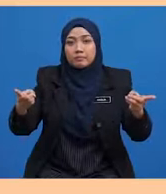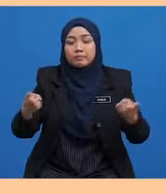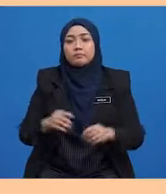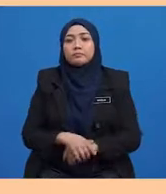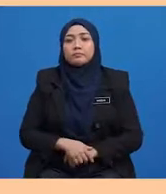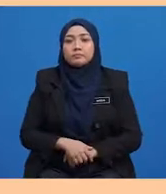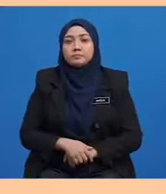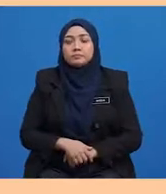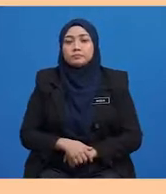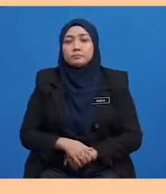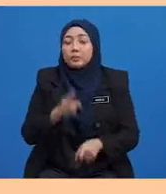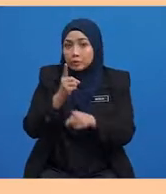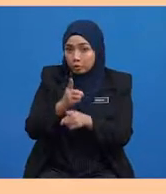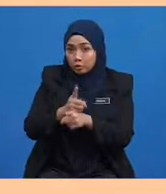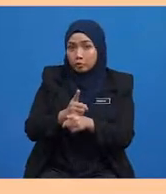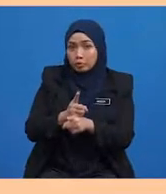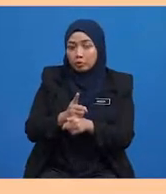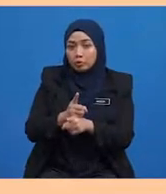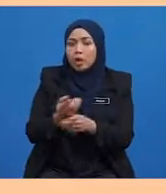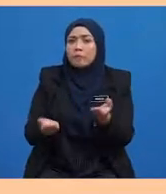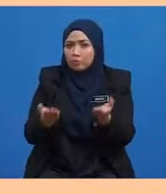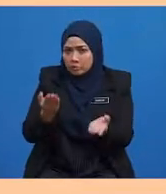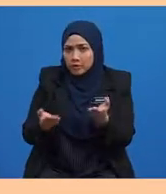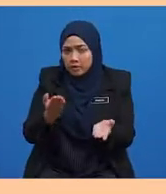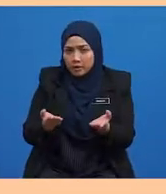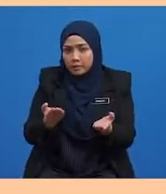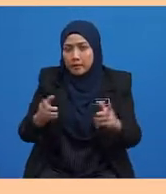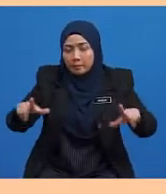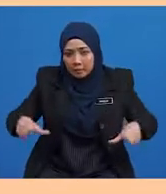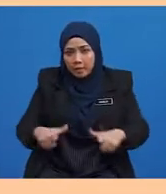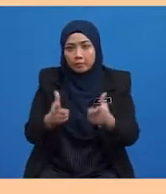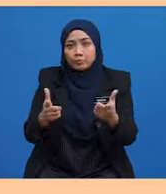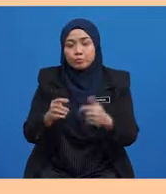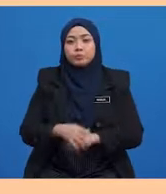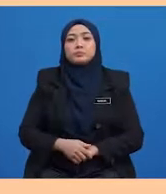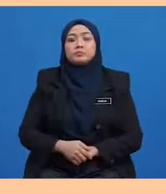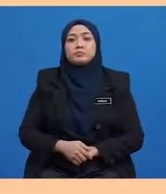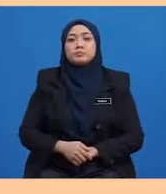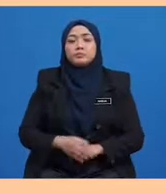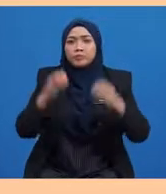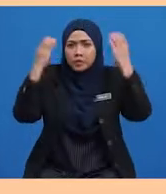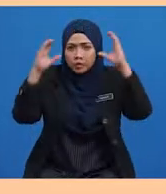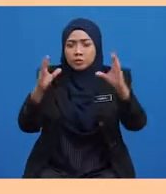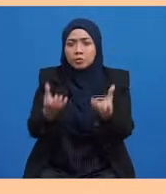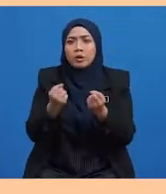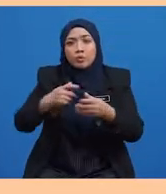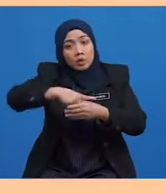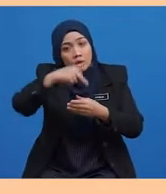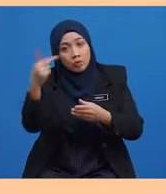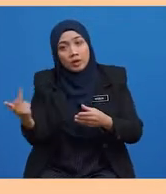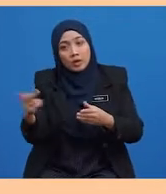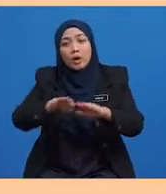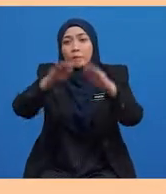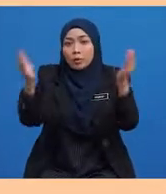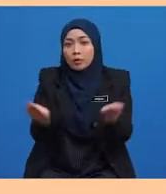anda semua memang betul. Jawapannya adalah mungkin berlaku. Kemudian, cikgu pula ingin mengeluarkan